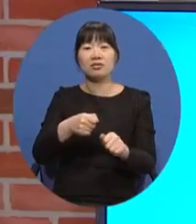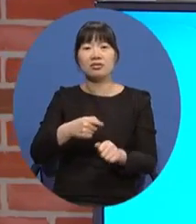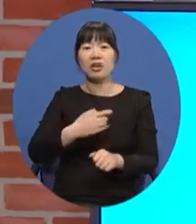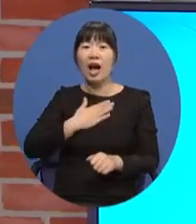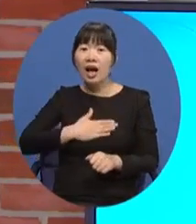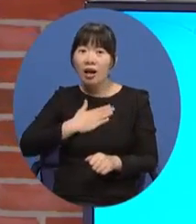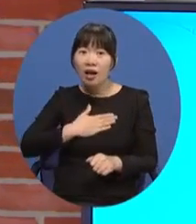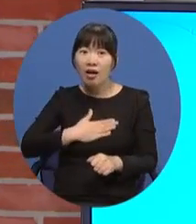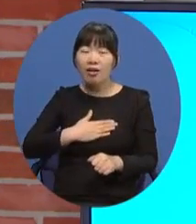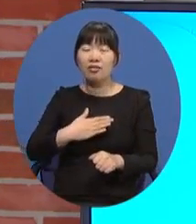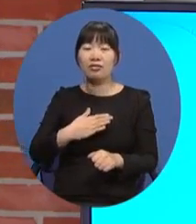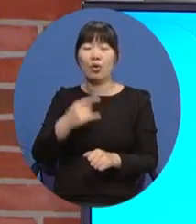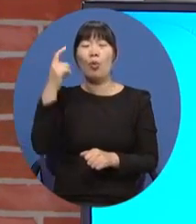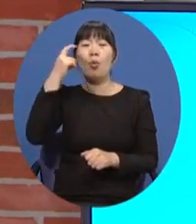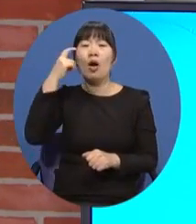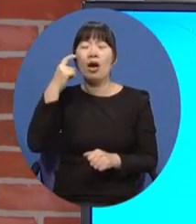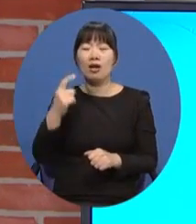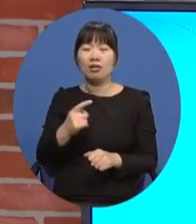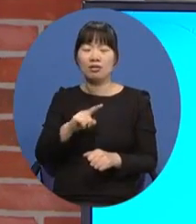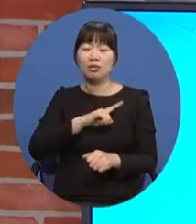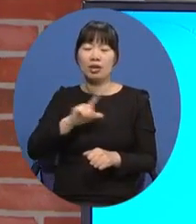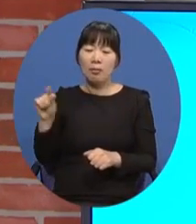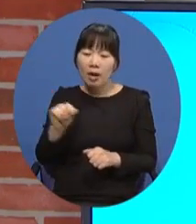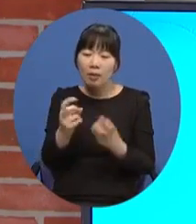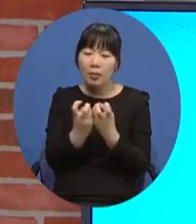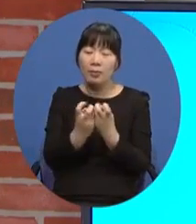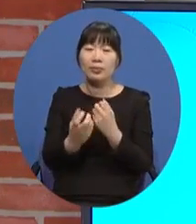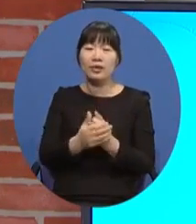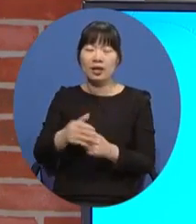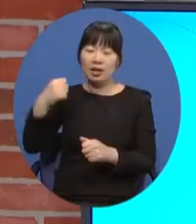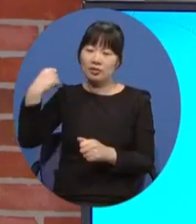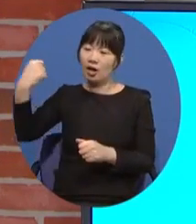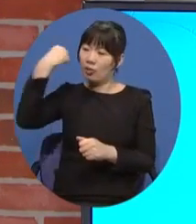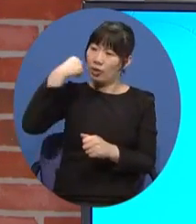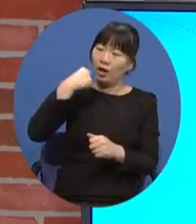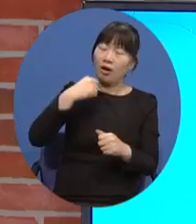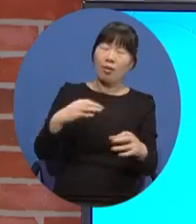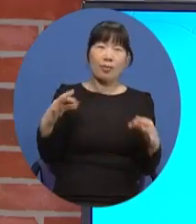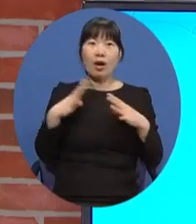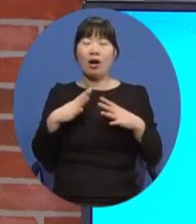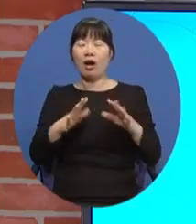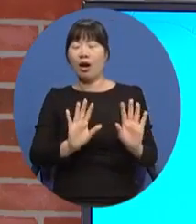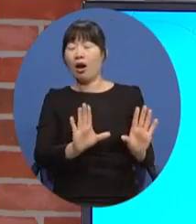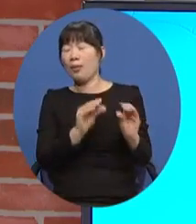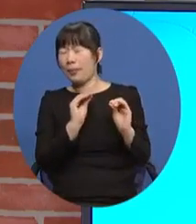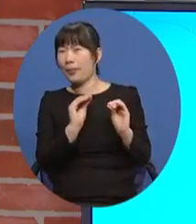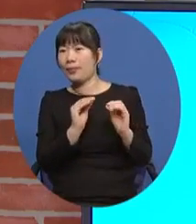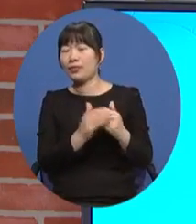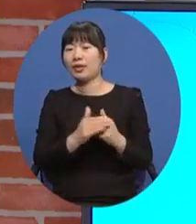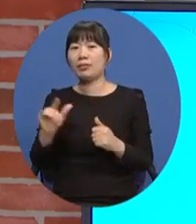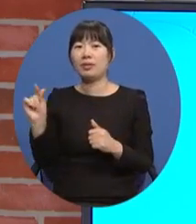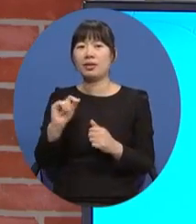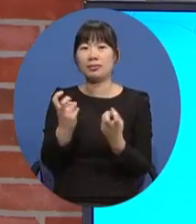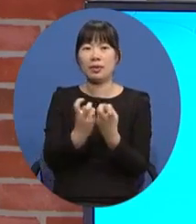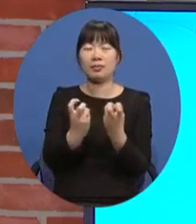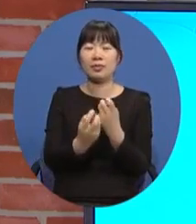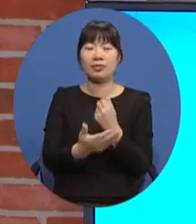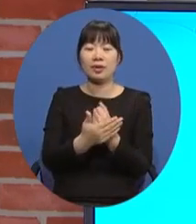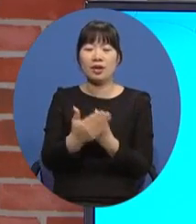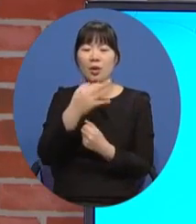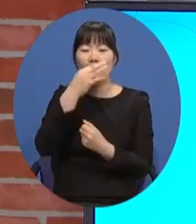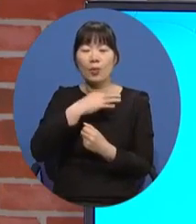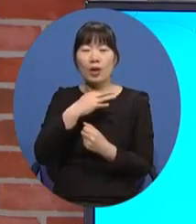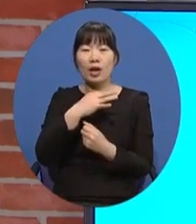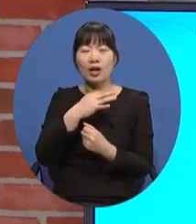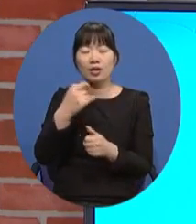해 주셔야 됩니다. 왜냐면 이게 제일 빠른 방법이잖아요. 때리면 뭐 깜짝 놀랄게 애들이 안 하니까 제일 빠른 방법이라고